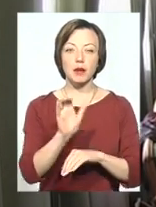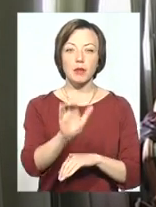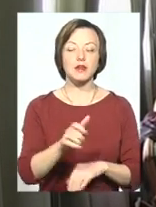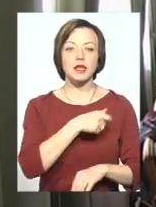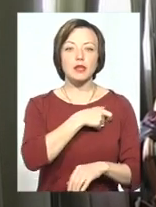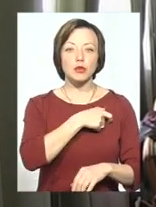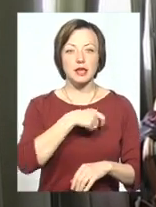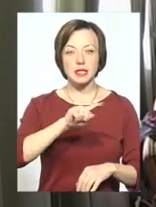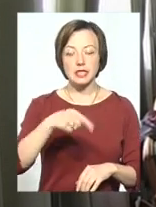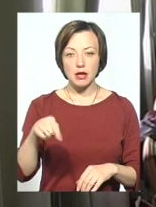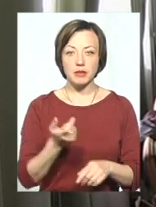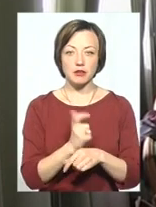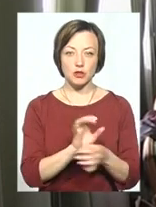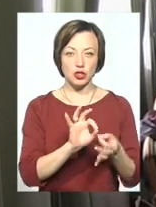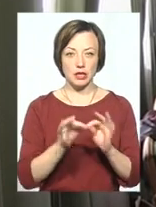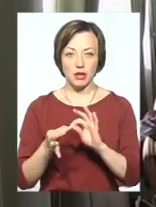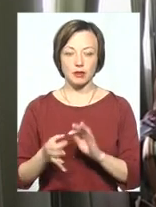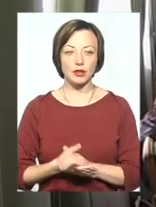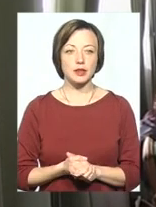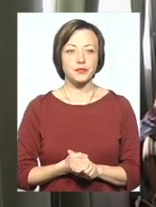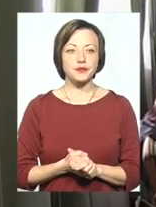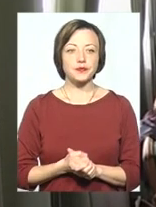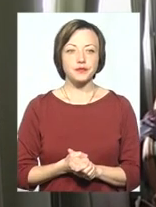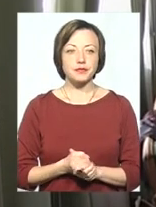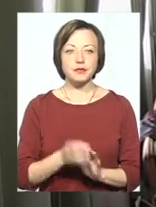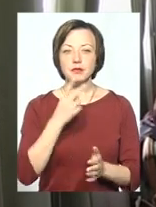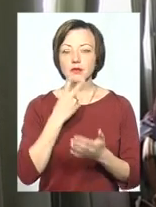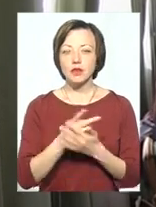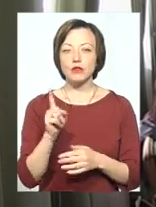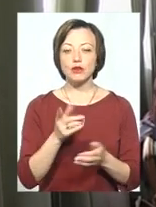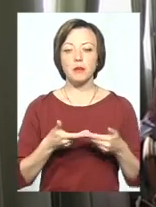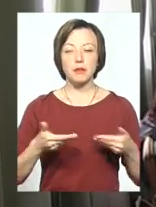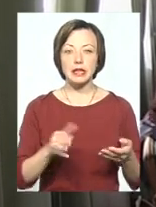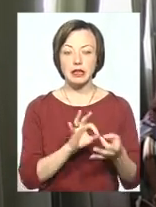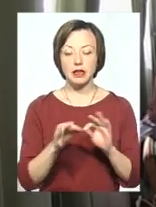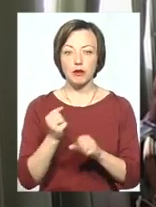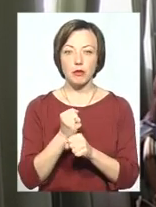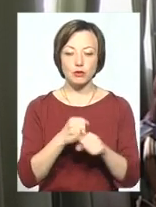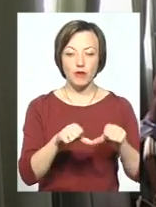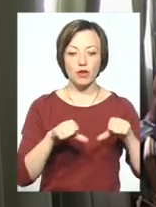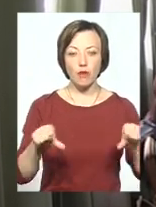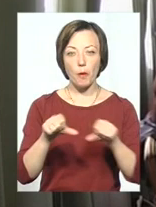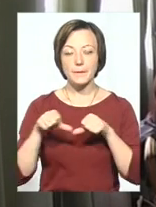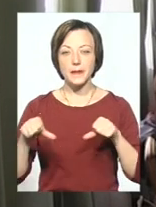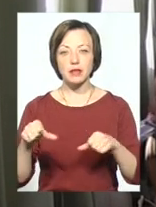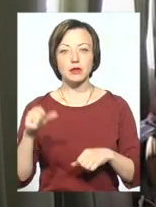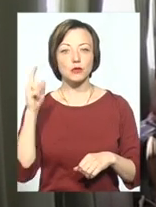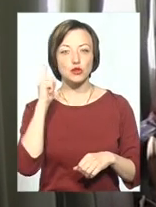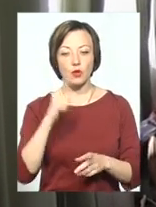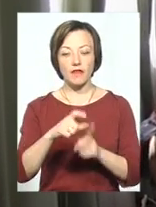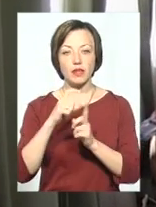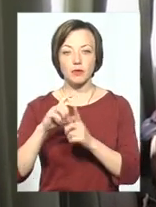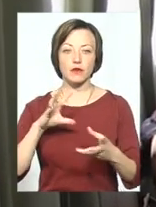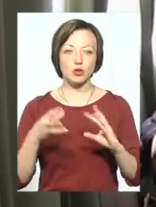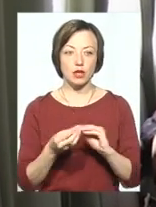депутатські запити більш детальними. Е-е, зважаючи на те, що ми детально пропрацювали в комісіях, почули звідти відповіді, в